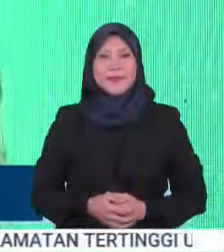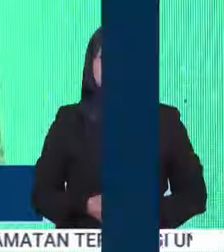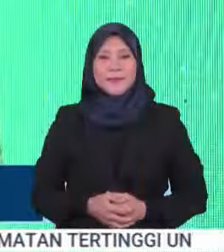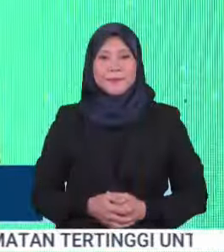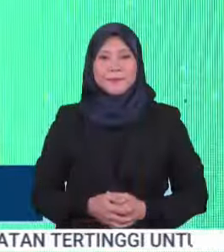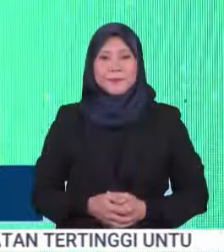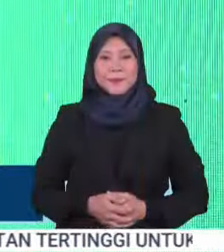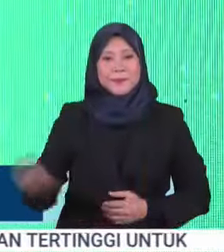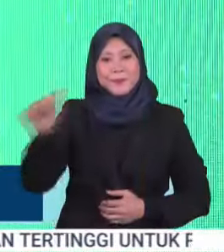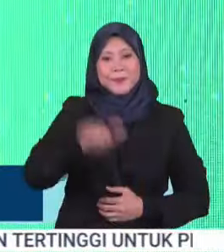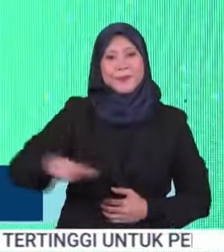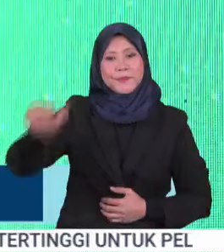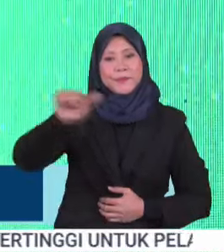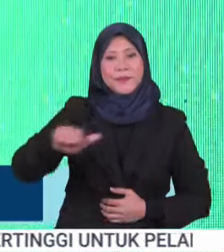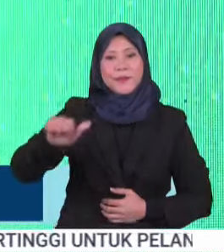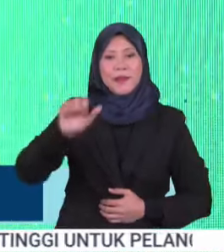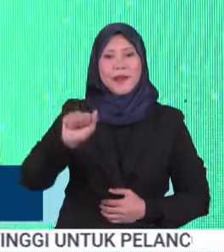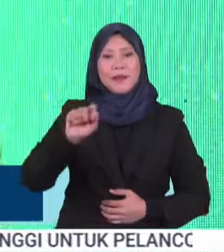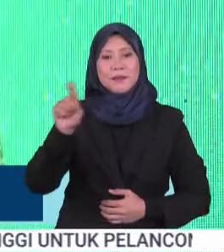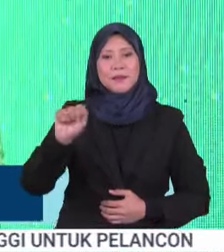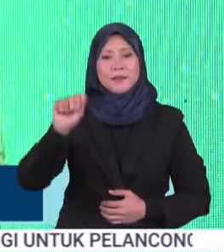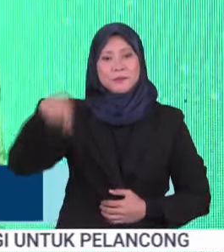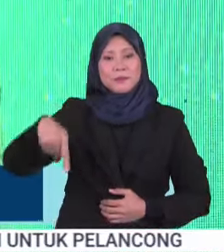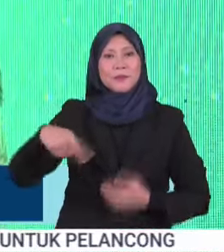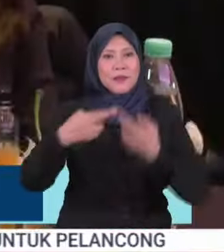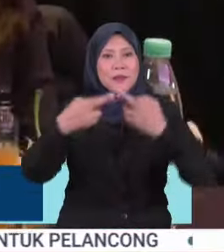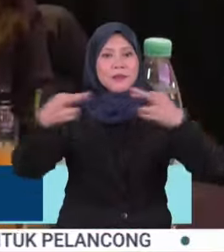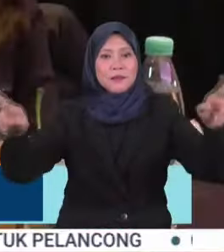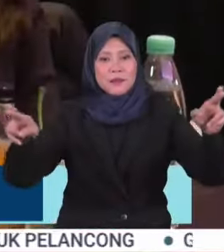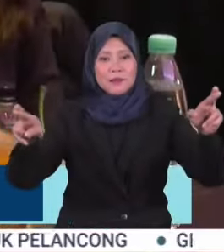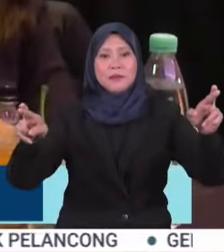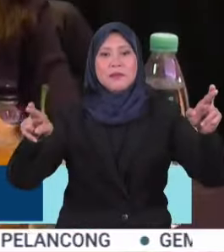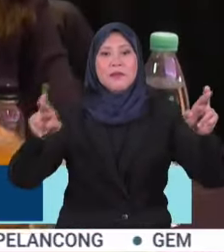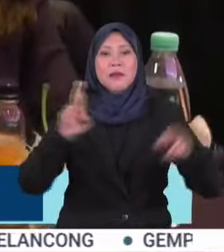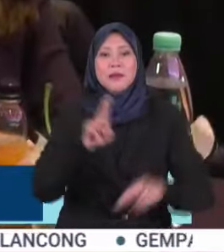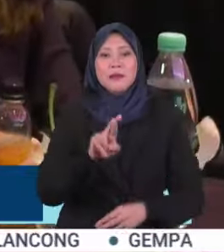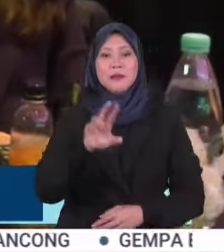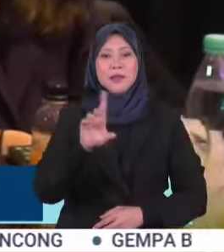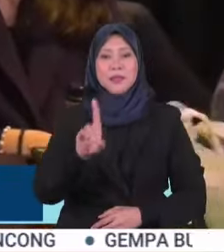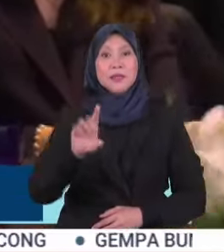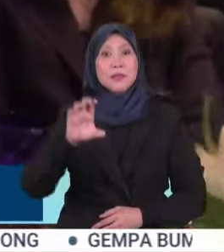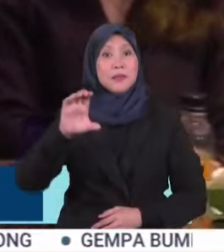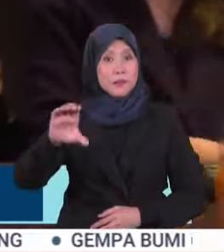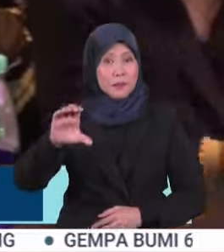Allianz Asia Pacific AZAP melancarkan pusat penghantaran serantau RDC